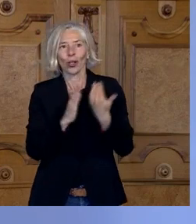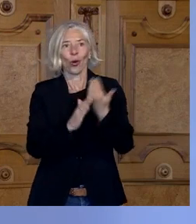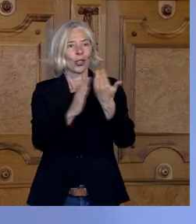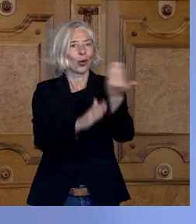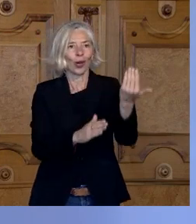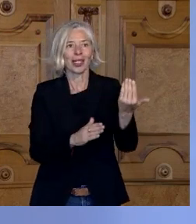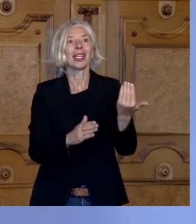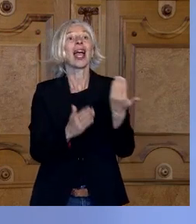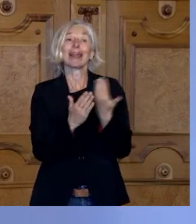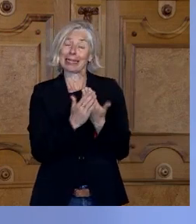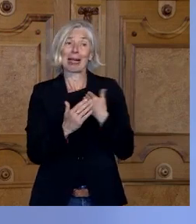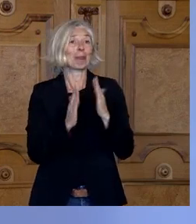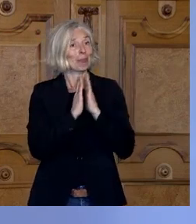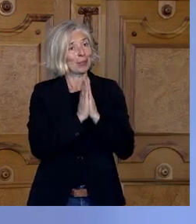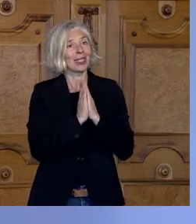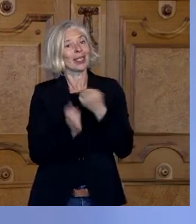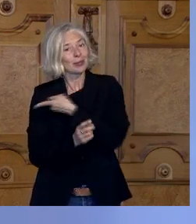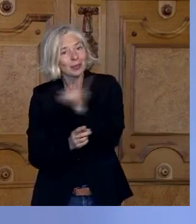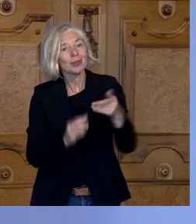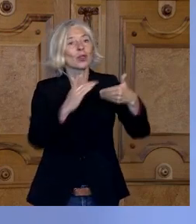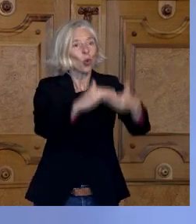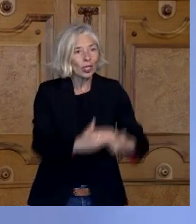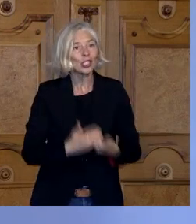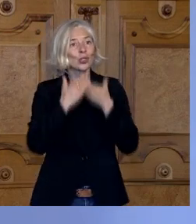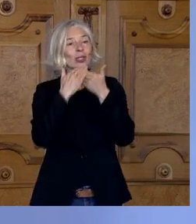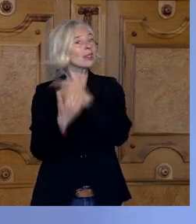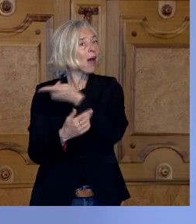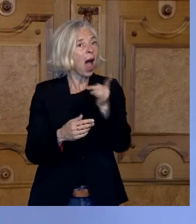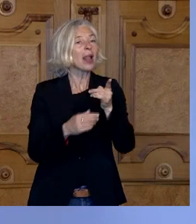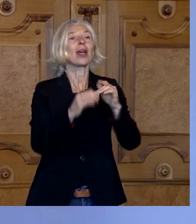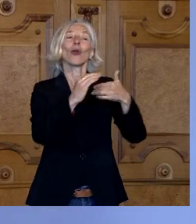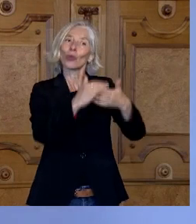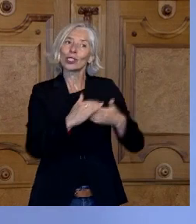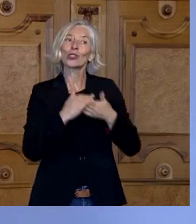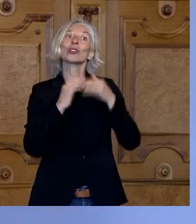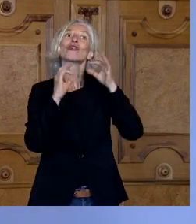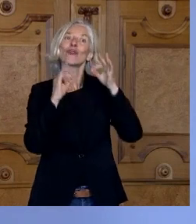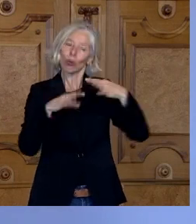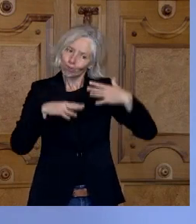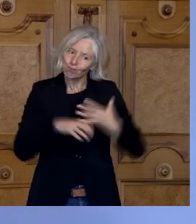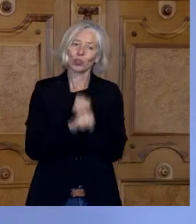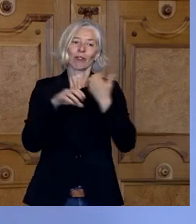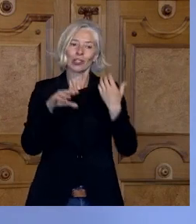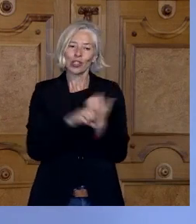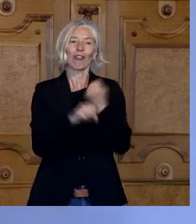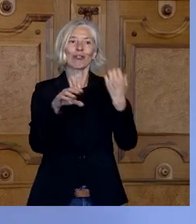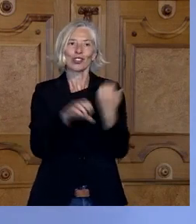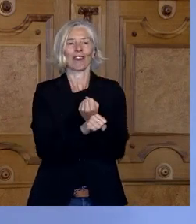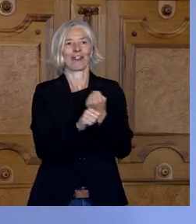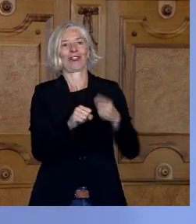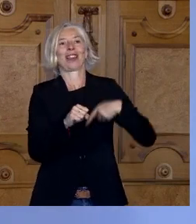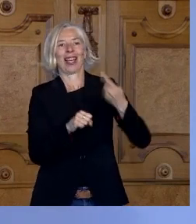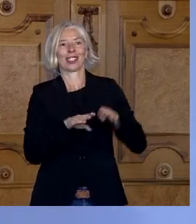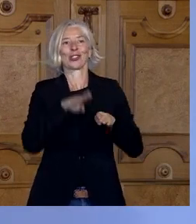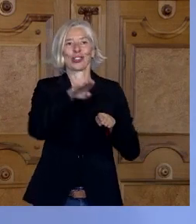ganz herzlich um Ihre Mithilfe bitten, damit wir auch diesen nächsten Schritt der Bewältigung der Corona-Krise gemeinsam in den Griff bekommen.